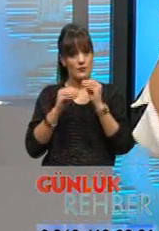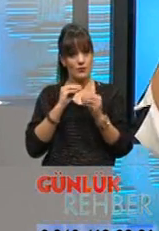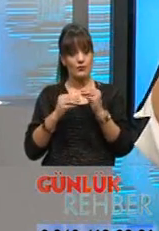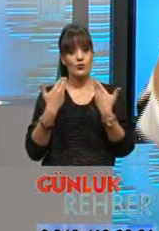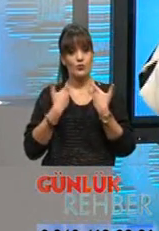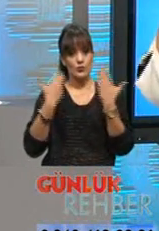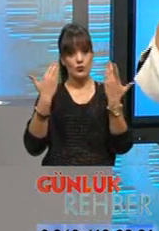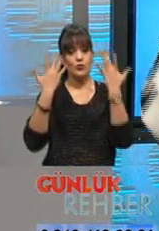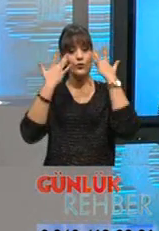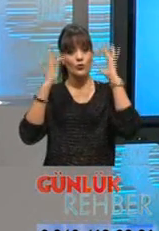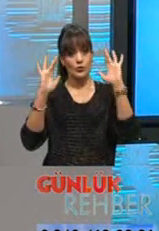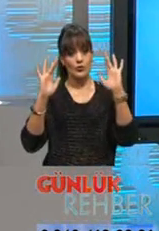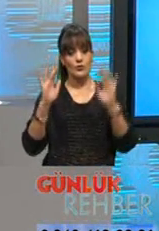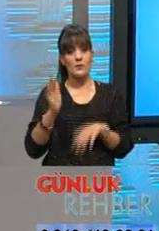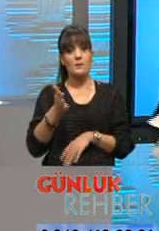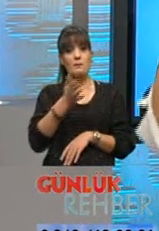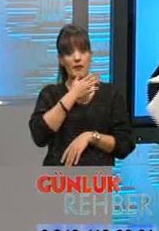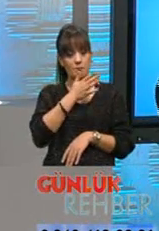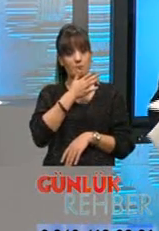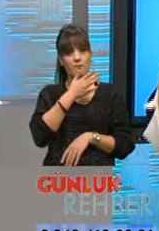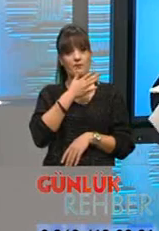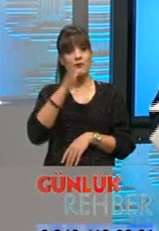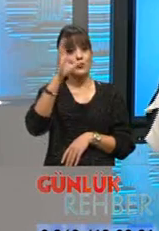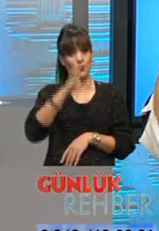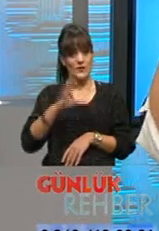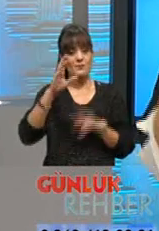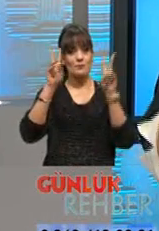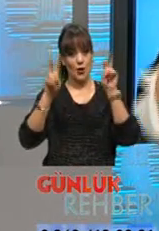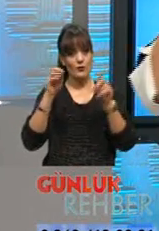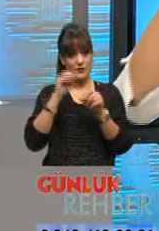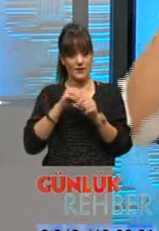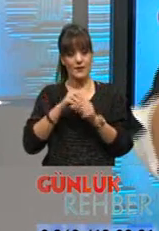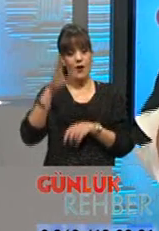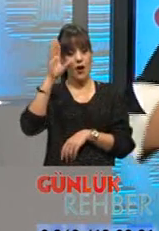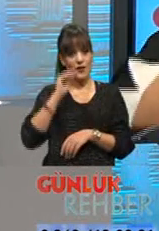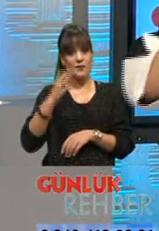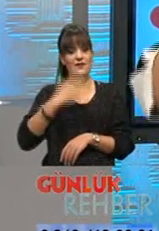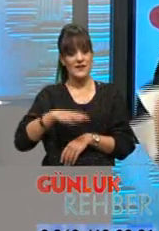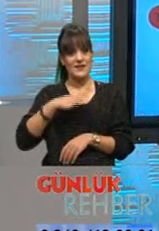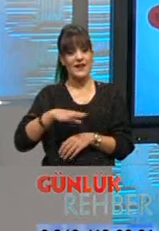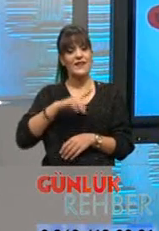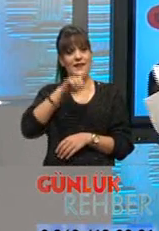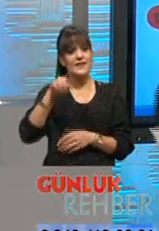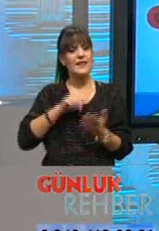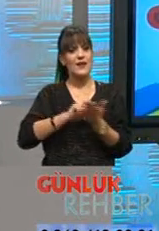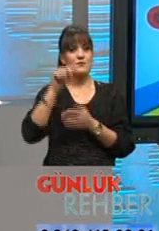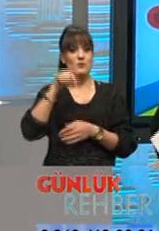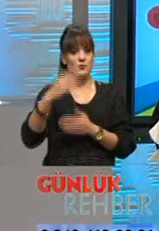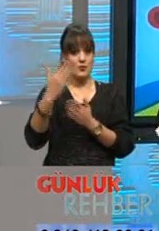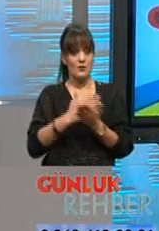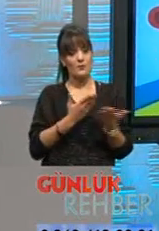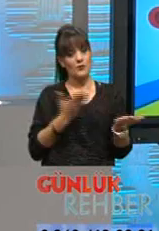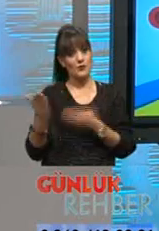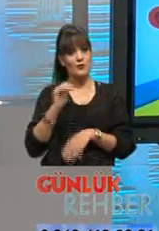sorunları, hukuk, kültür, bilim, turizm konularında öğrenmek istediğiniz her şey bu